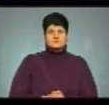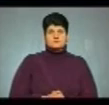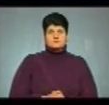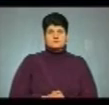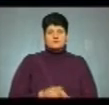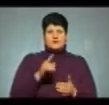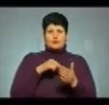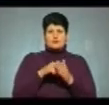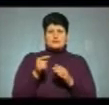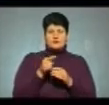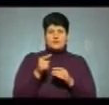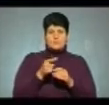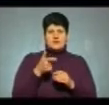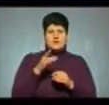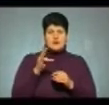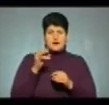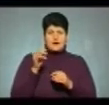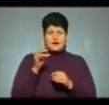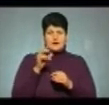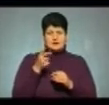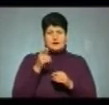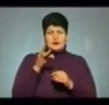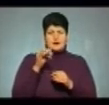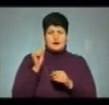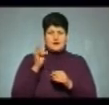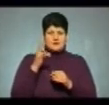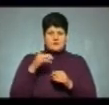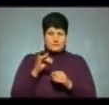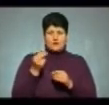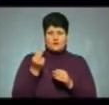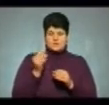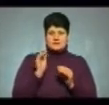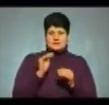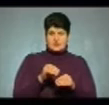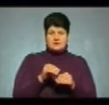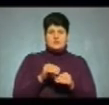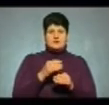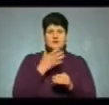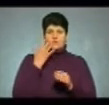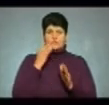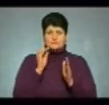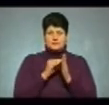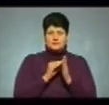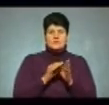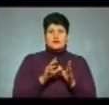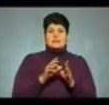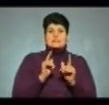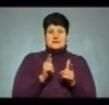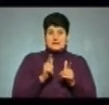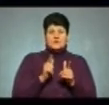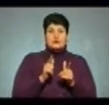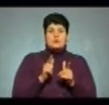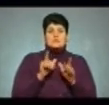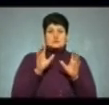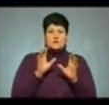В місті Тернополі за грантові кошти встановлюються індивідуальні теплові пункти разом з тепловими лічильниками. Згідно закону про комерційний облік,